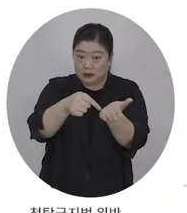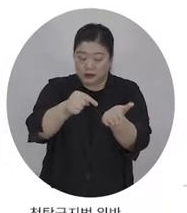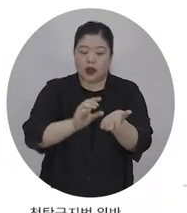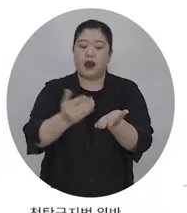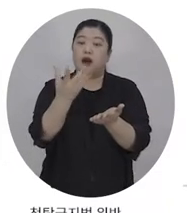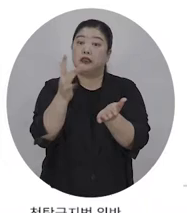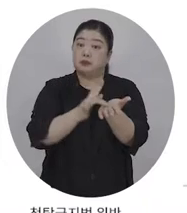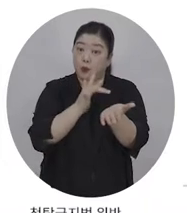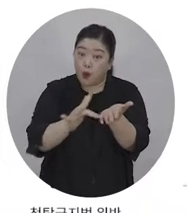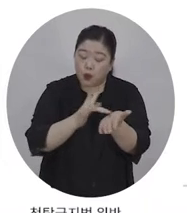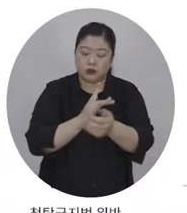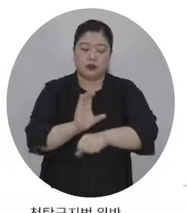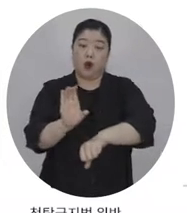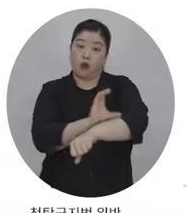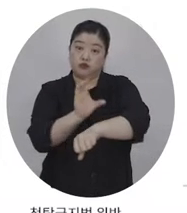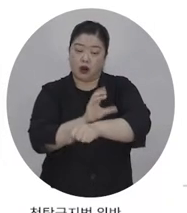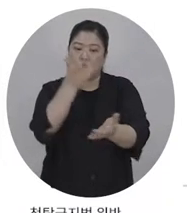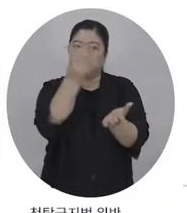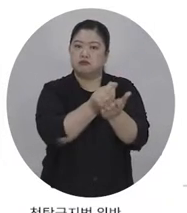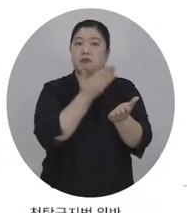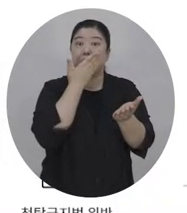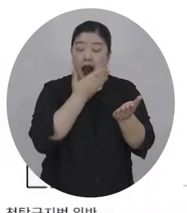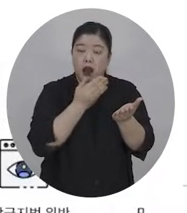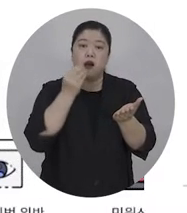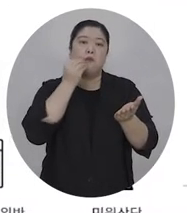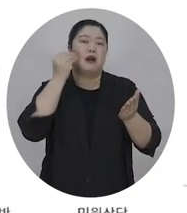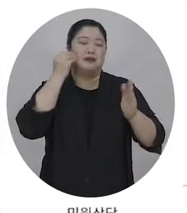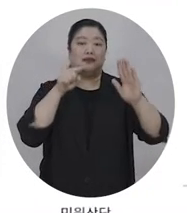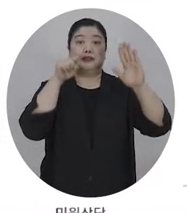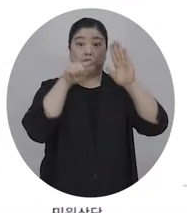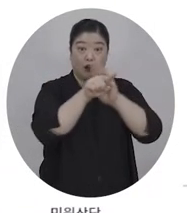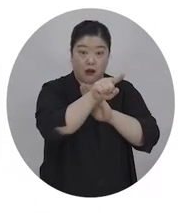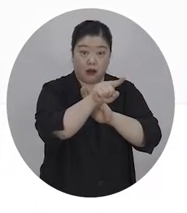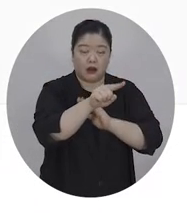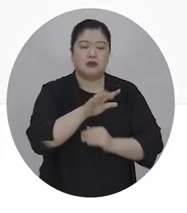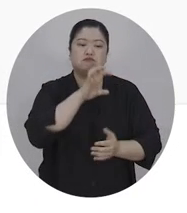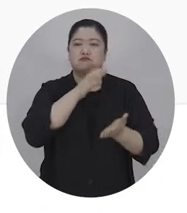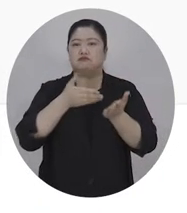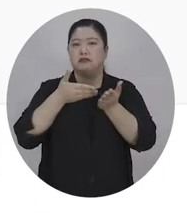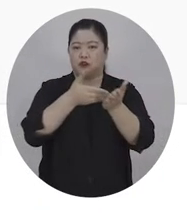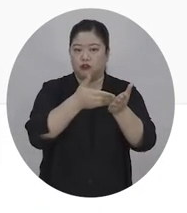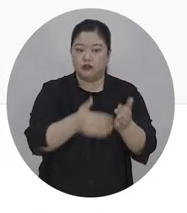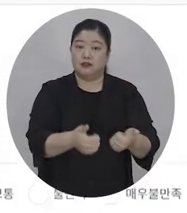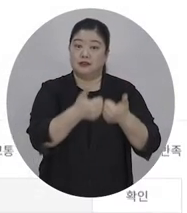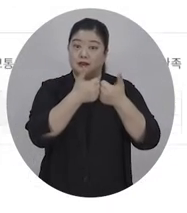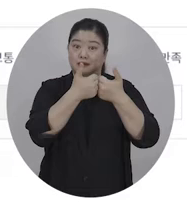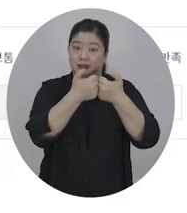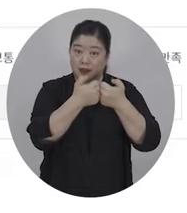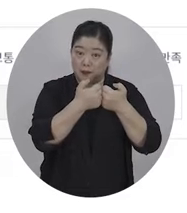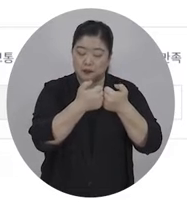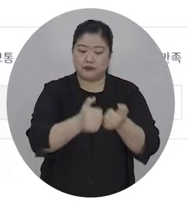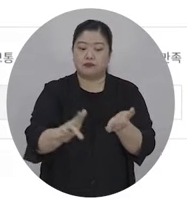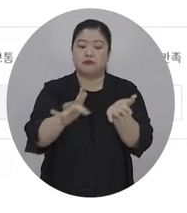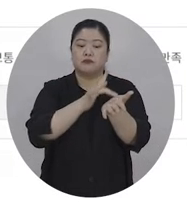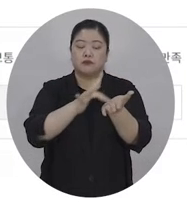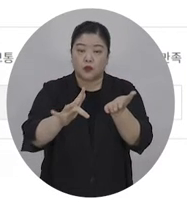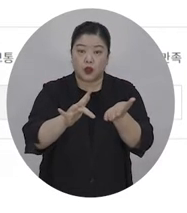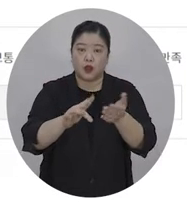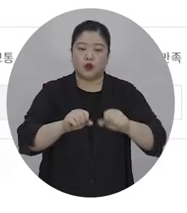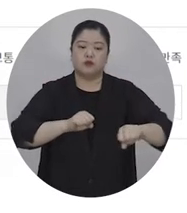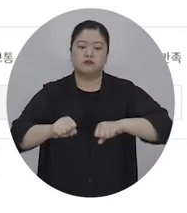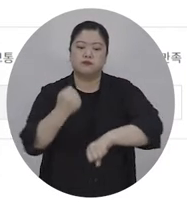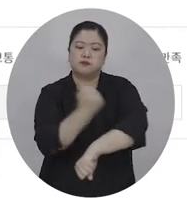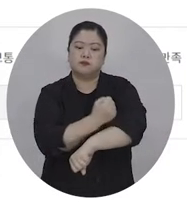모바일 우수자원봉사증은 스마트폰이나 컴퓨터를 통해 강서구청 누리집에 접속한 후 종합민원,